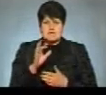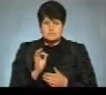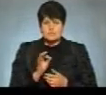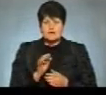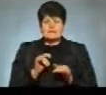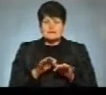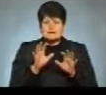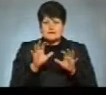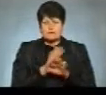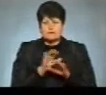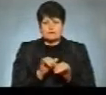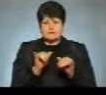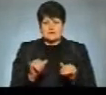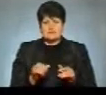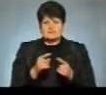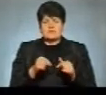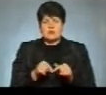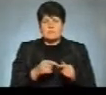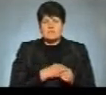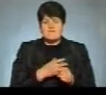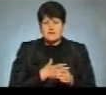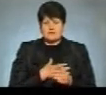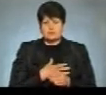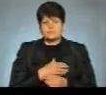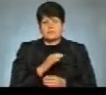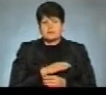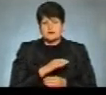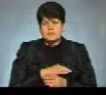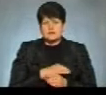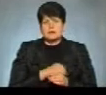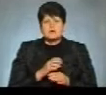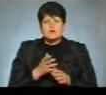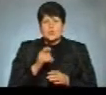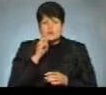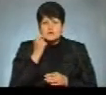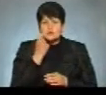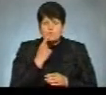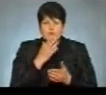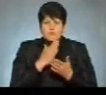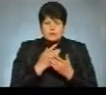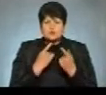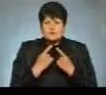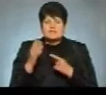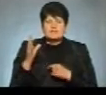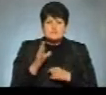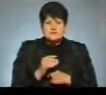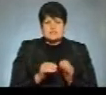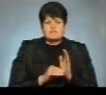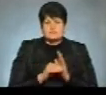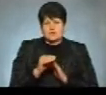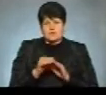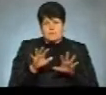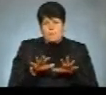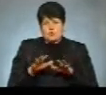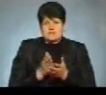не поширюється на сферу приватного спілкування та здійснення релігійних обрядів. Українською мовою мають розмовляти всі високопосадовці,